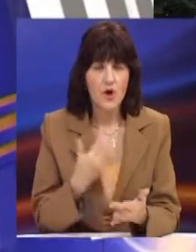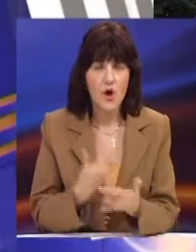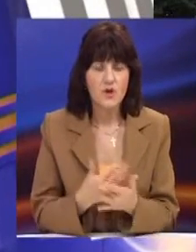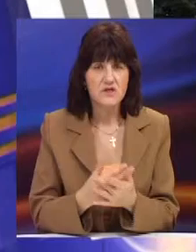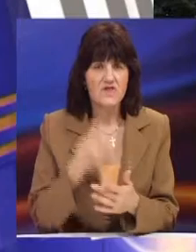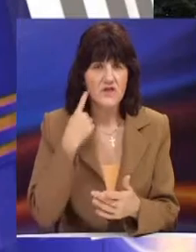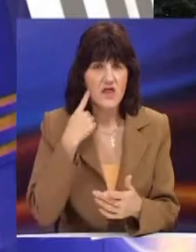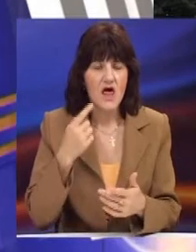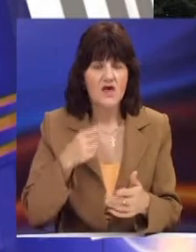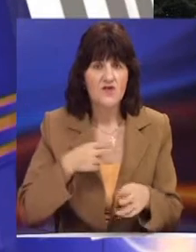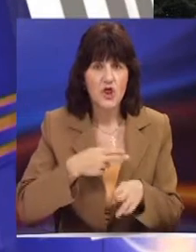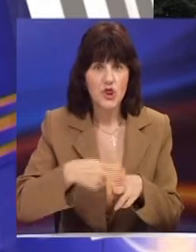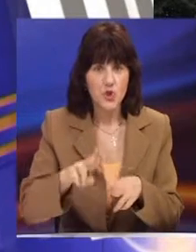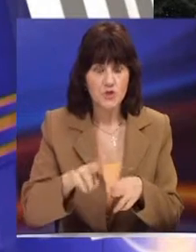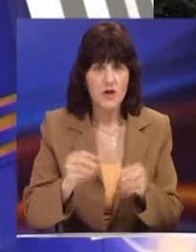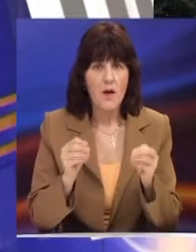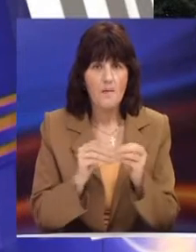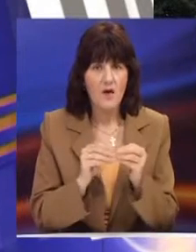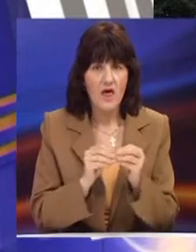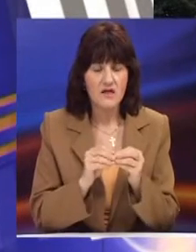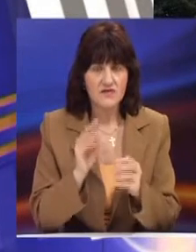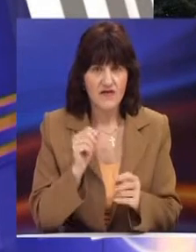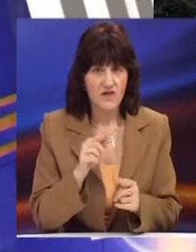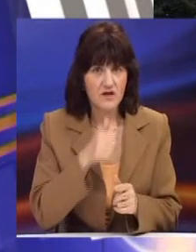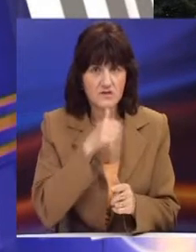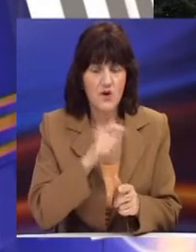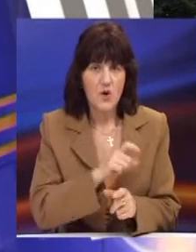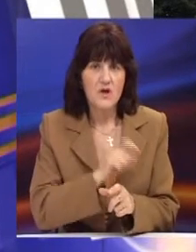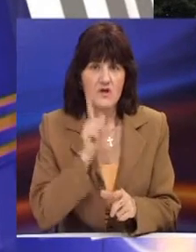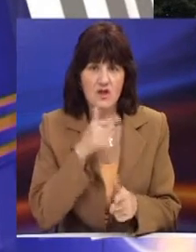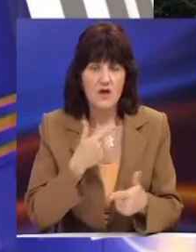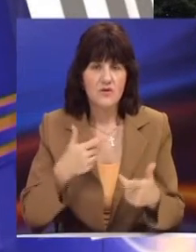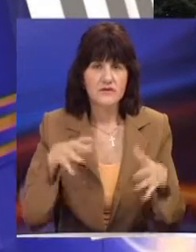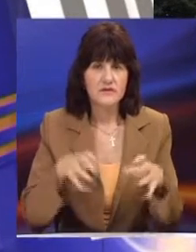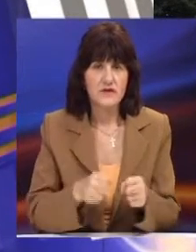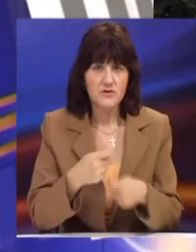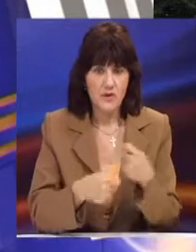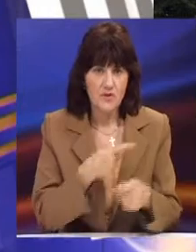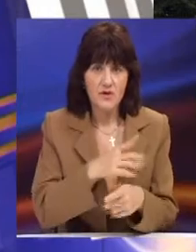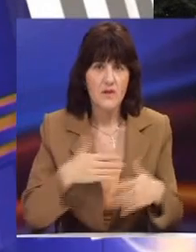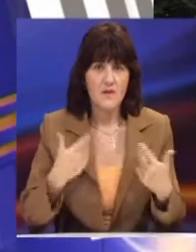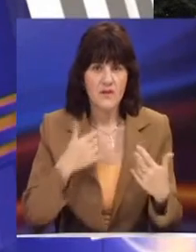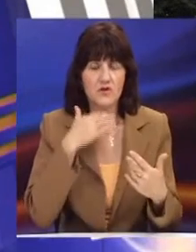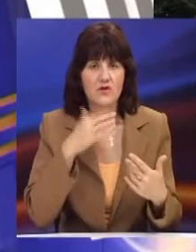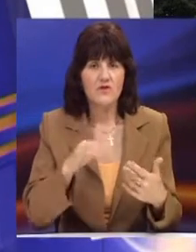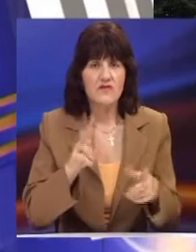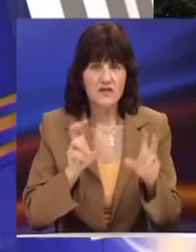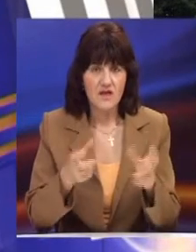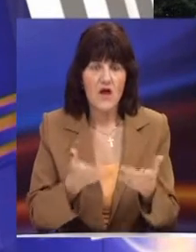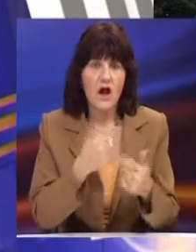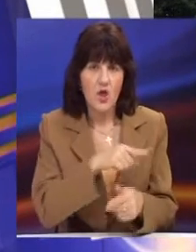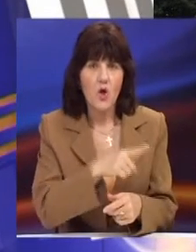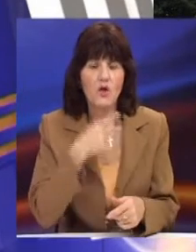Osnovni javni tužilac Branislav Rankov zbog svoje prezauzetosti nije mogao da nam da izjavu za televiziju, ali u